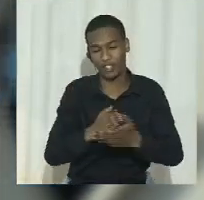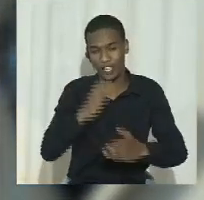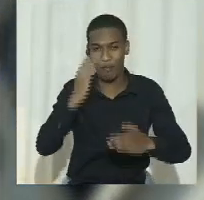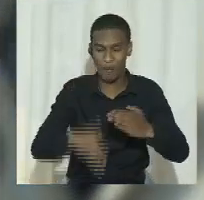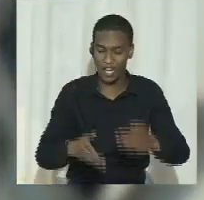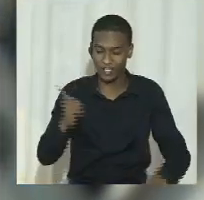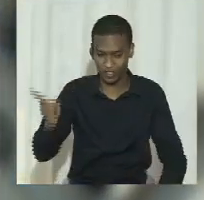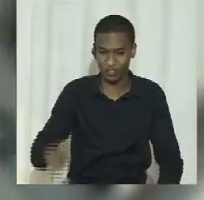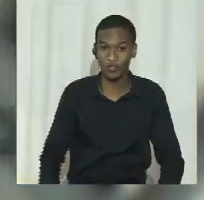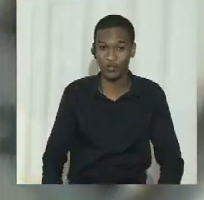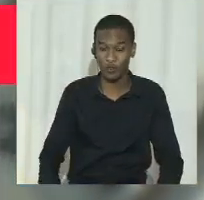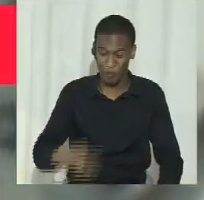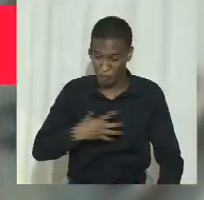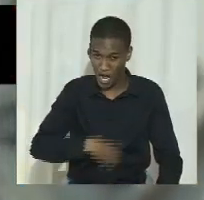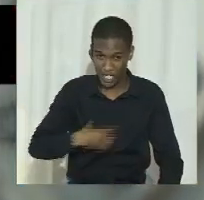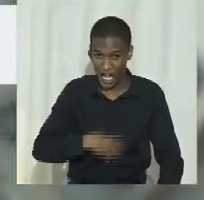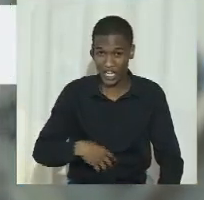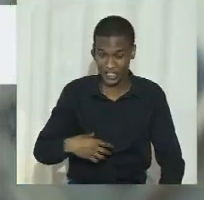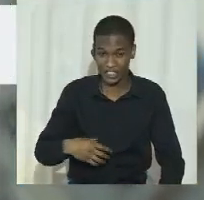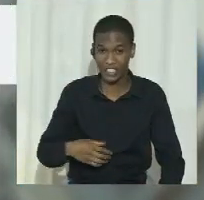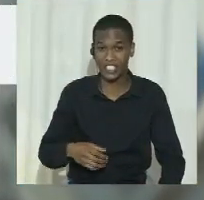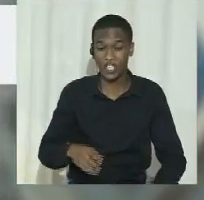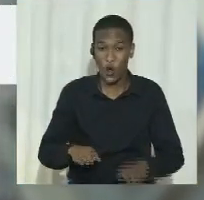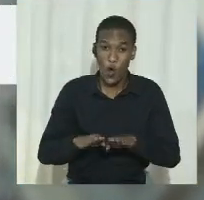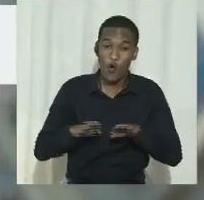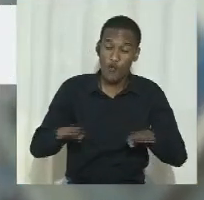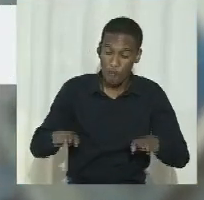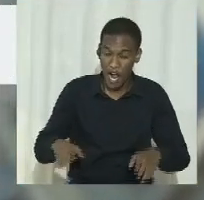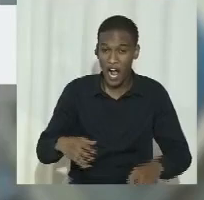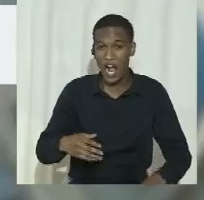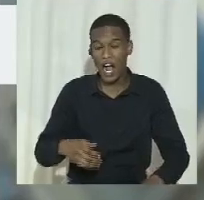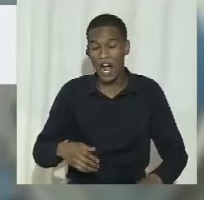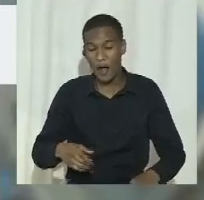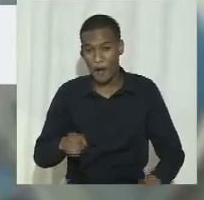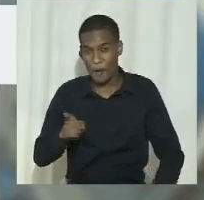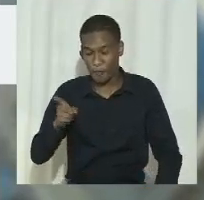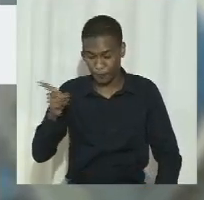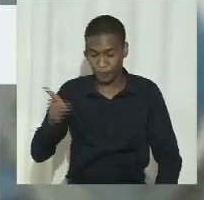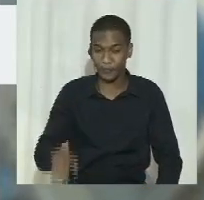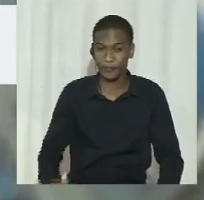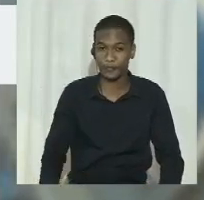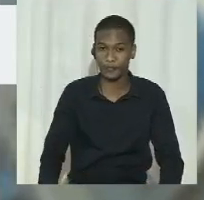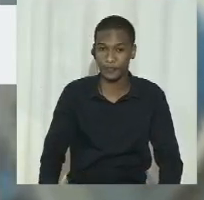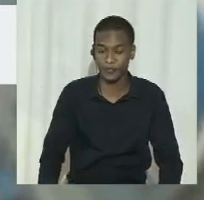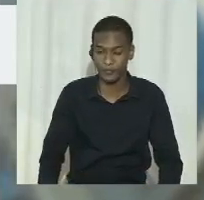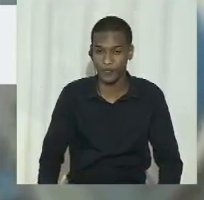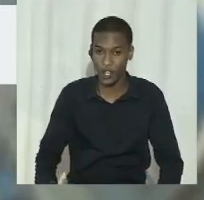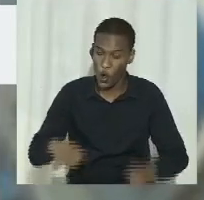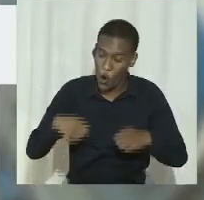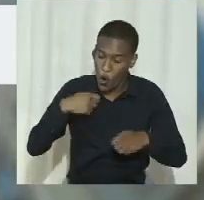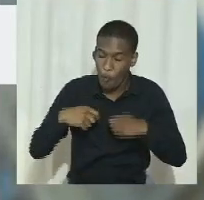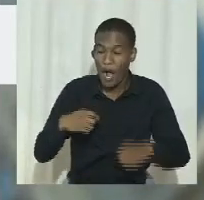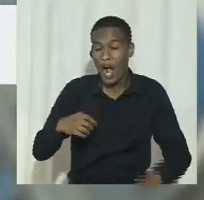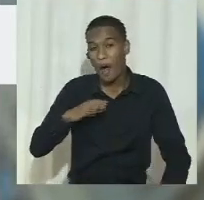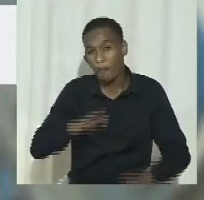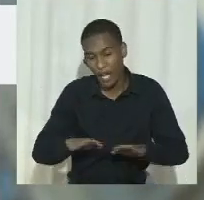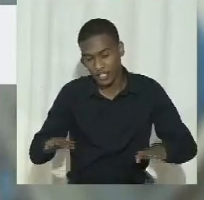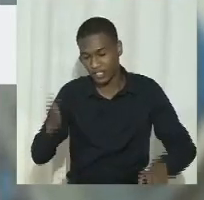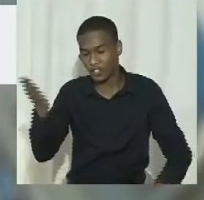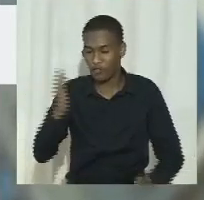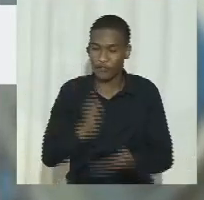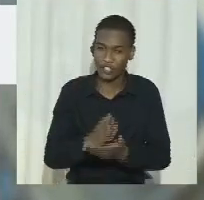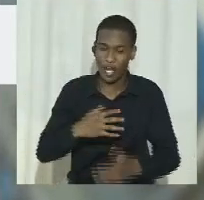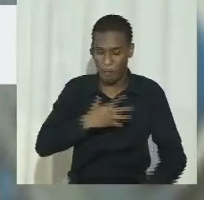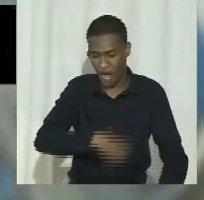nolazoan'ny aretina ho mamiadan'ny sarakaty nandritra ny fotoana maro. Ny zoma 23 aprily no hanatanterahana ny fandevenana ny